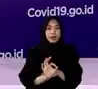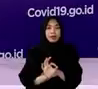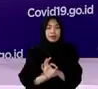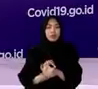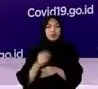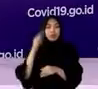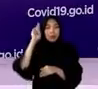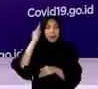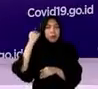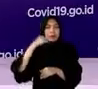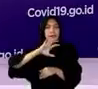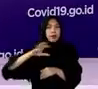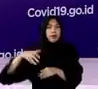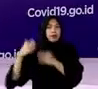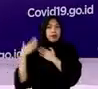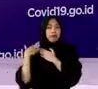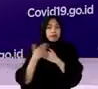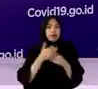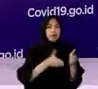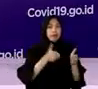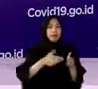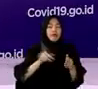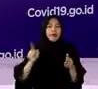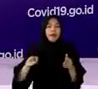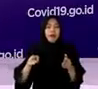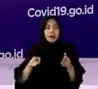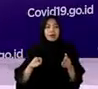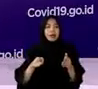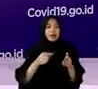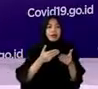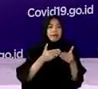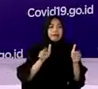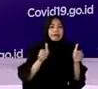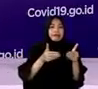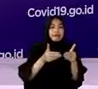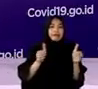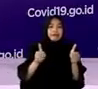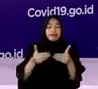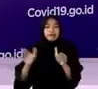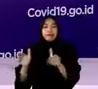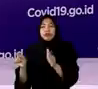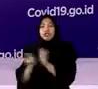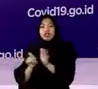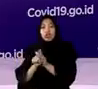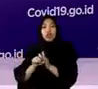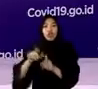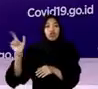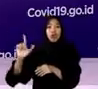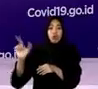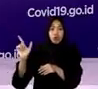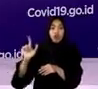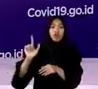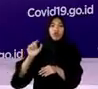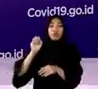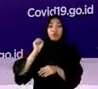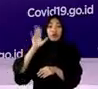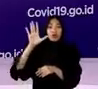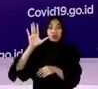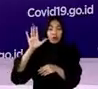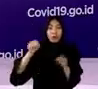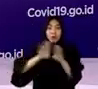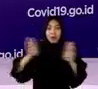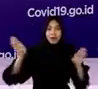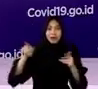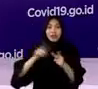oleh Pemda. Sejumlah Pemda pun melakukan pelonggaran. Seperti Solo izinkan bioskop dibuka, Bali menambah